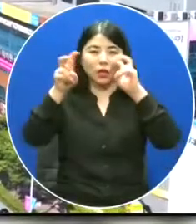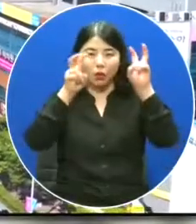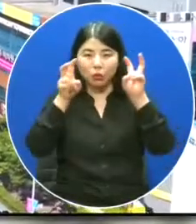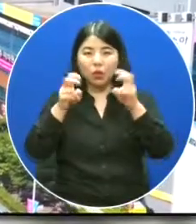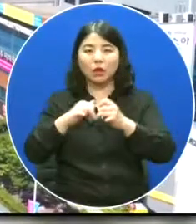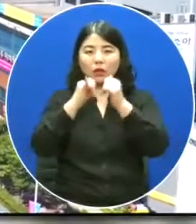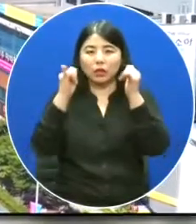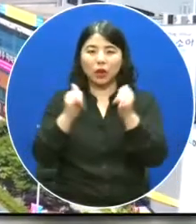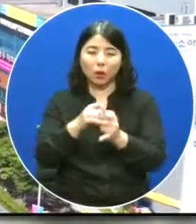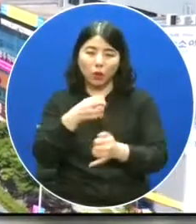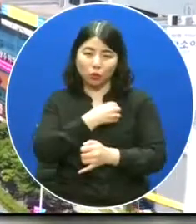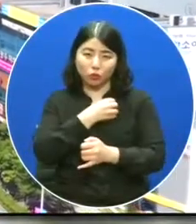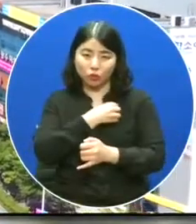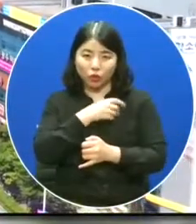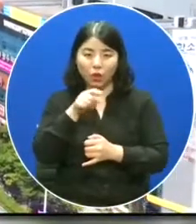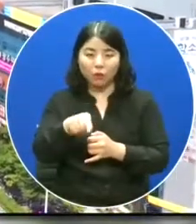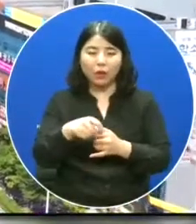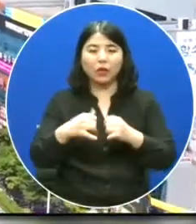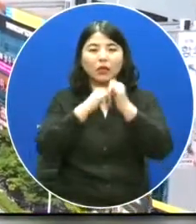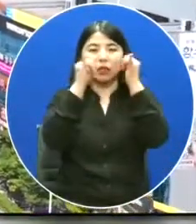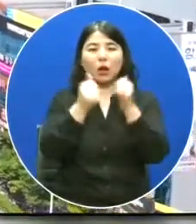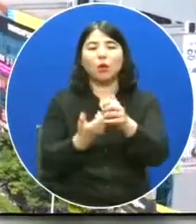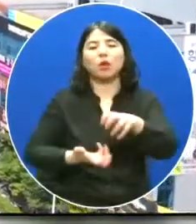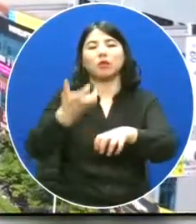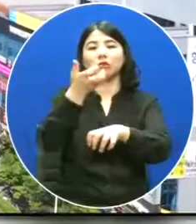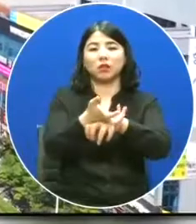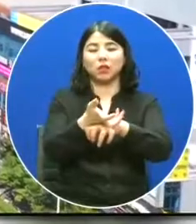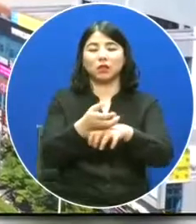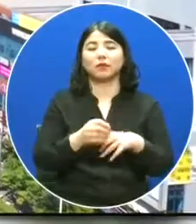사회 구성원들이 주목한 것이 바로 사회혁신입니다.